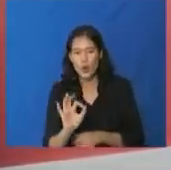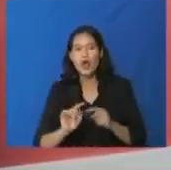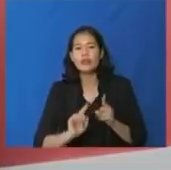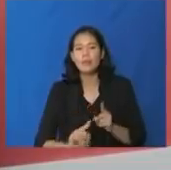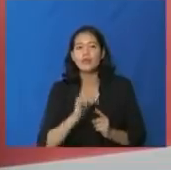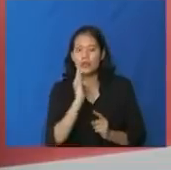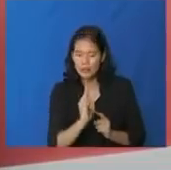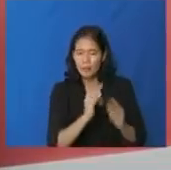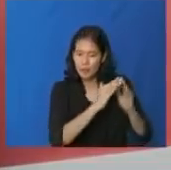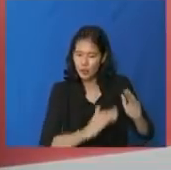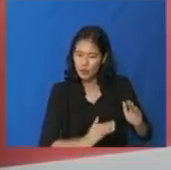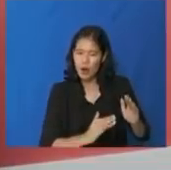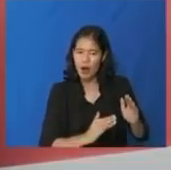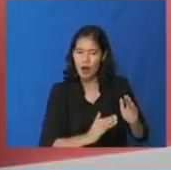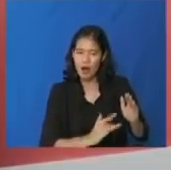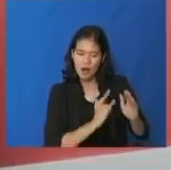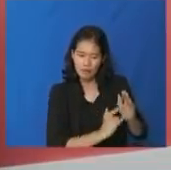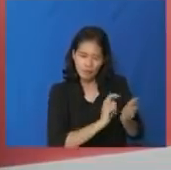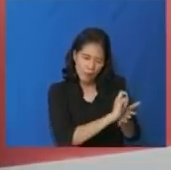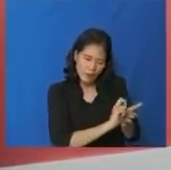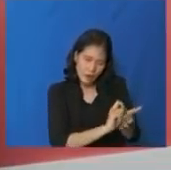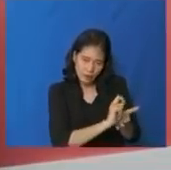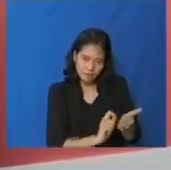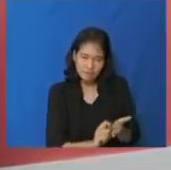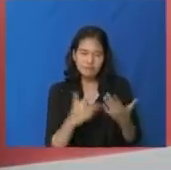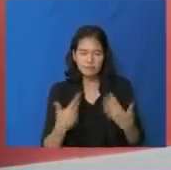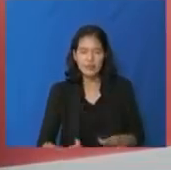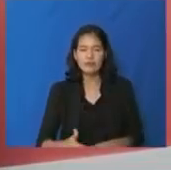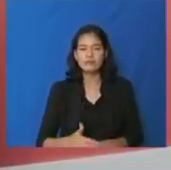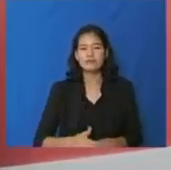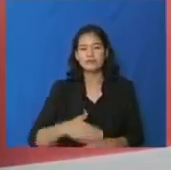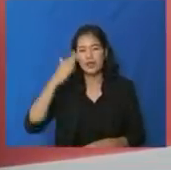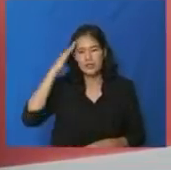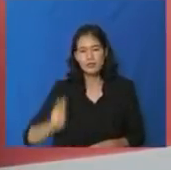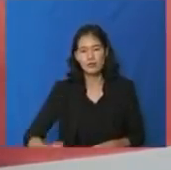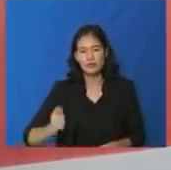belajar di rumah kita itu yang dapat assalamualaikum warahmatullah wabarakatuh